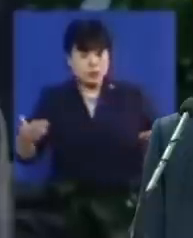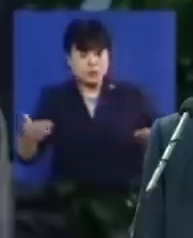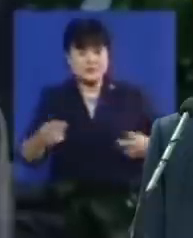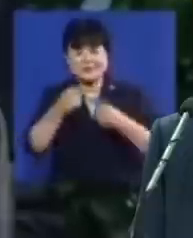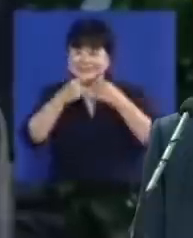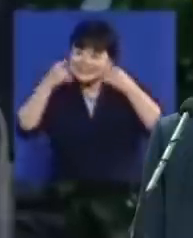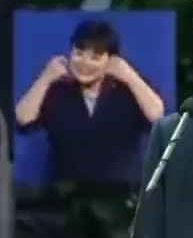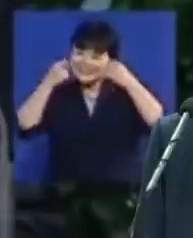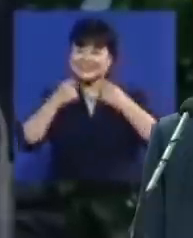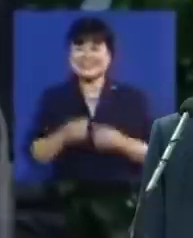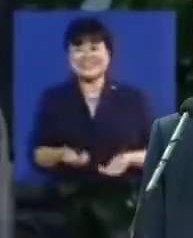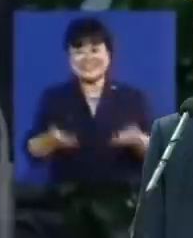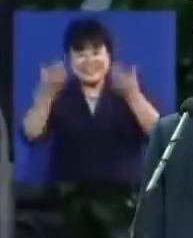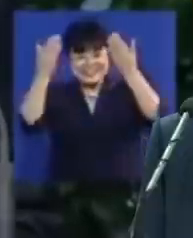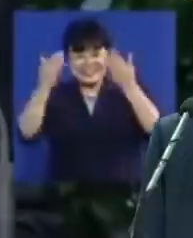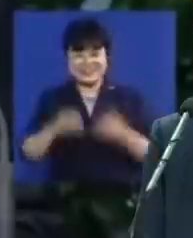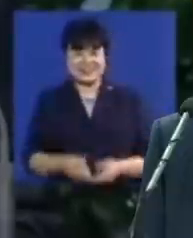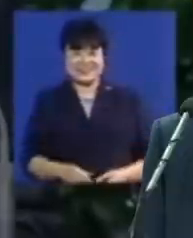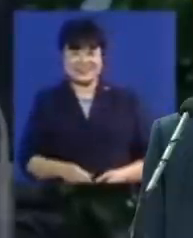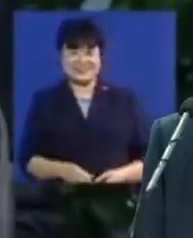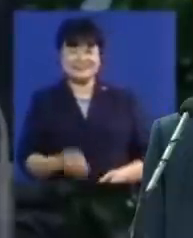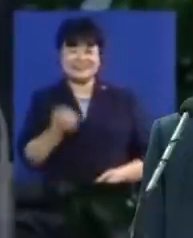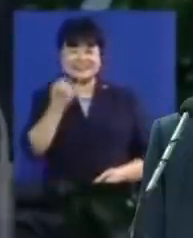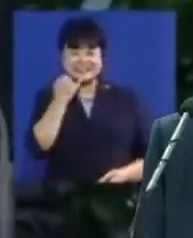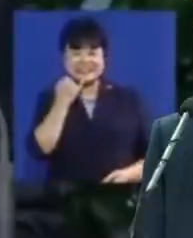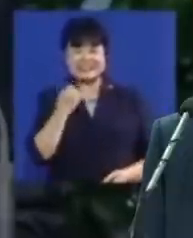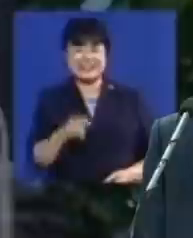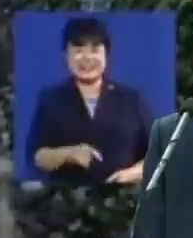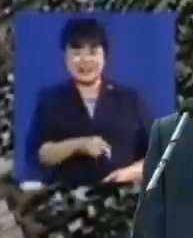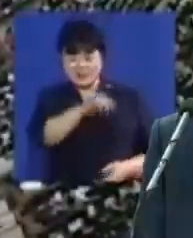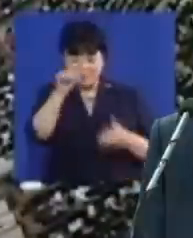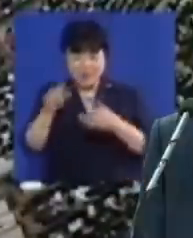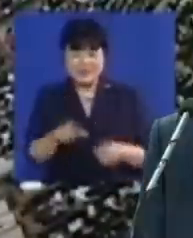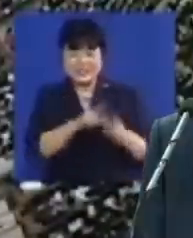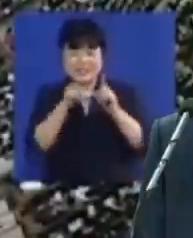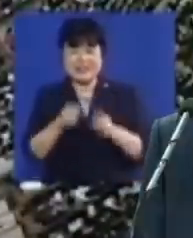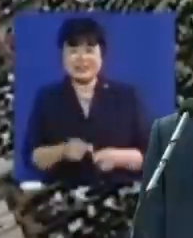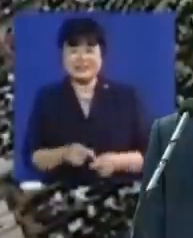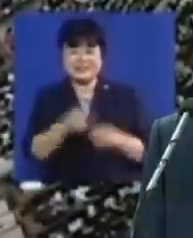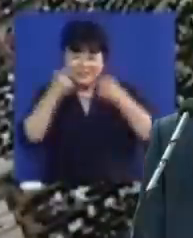그냥 지나가지. 이래도 한평생 저래도 한평생 지나간 삶인데